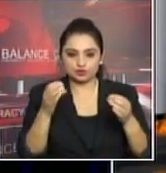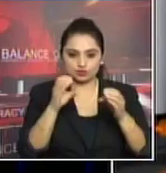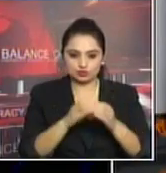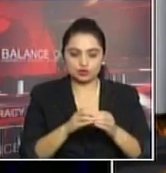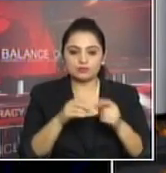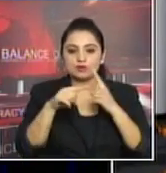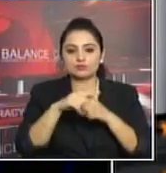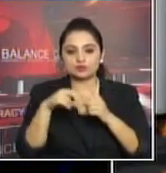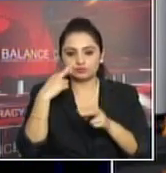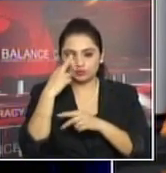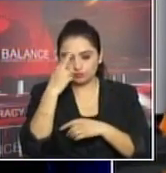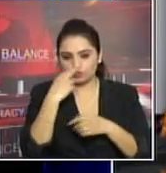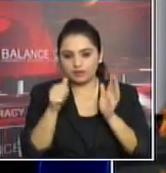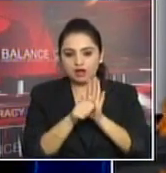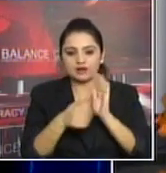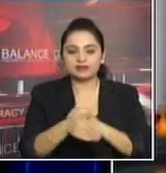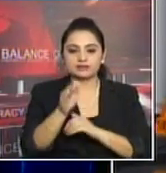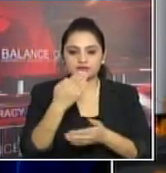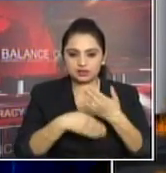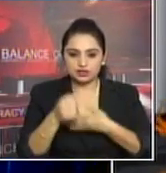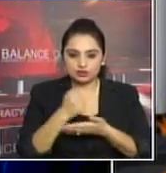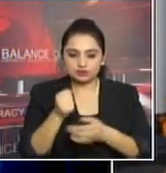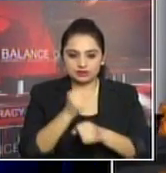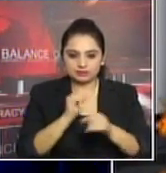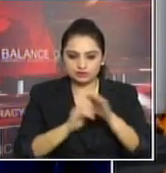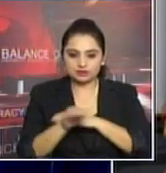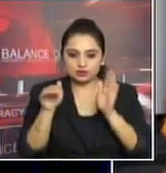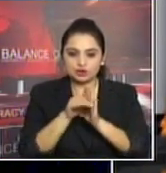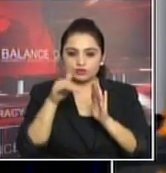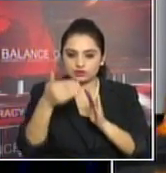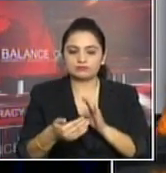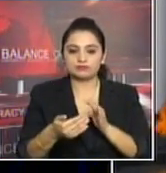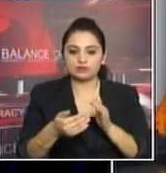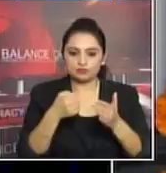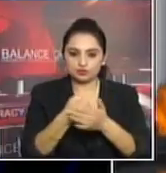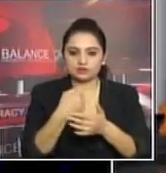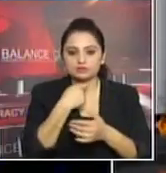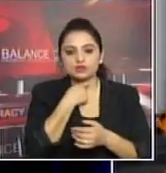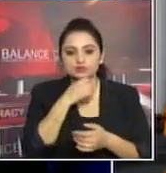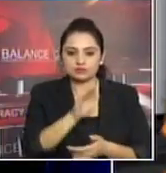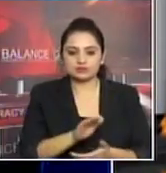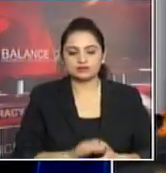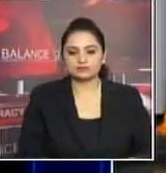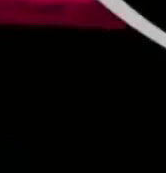रूपमा अघि बढिरहेको छ, यसले सम्झौता कार्यान्वयनको तहसम्म पुग्छ भन्ने विश्वास लगाएको छ।